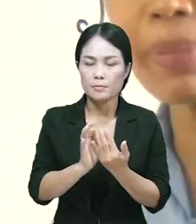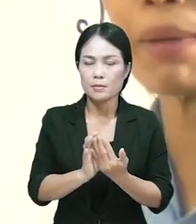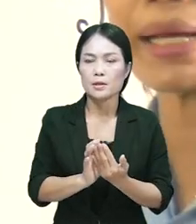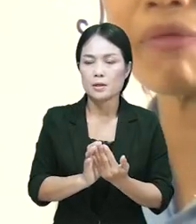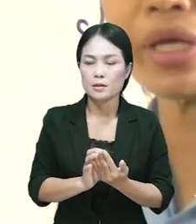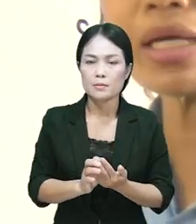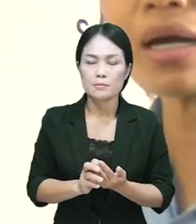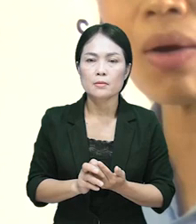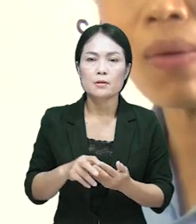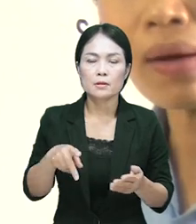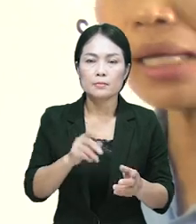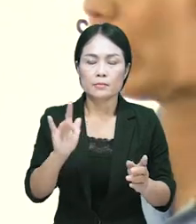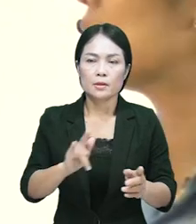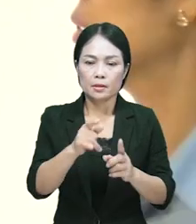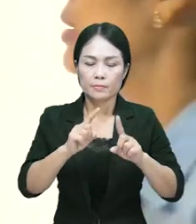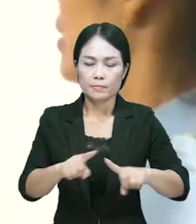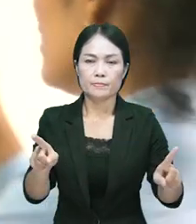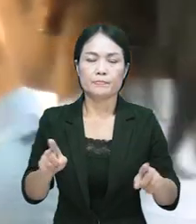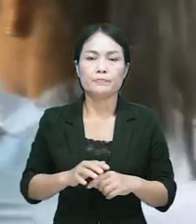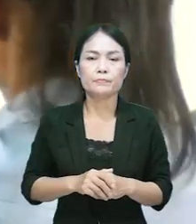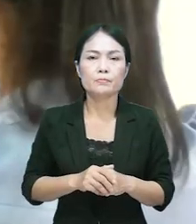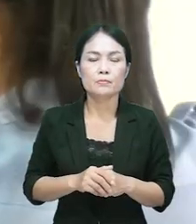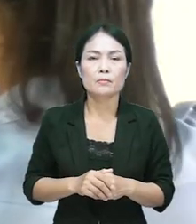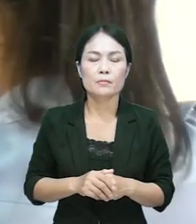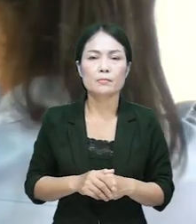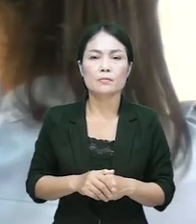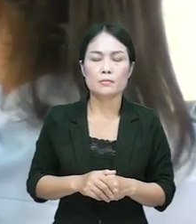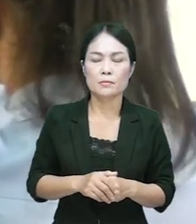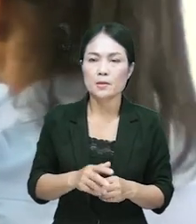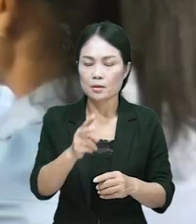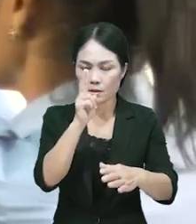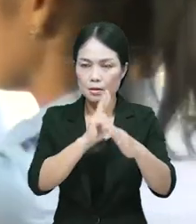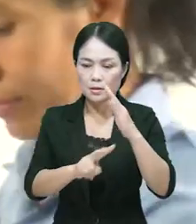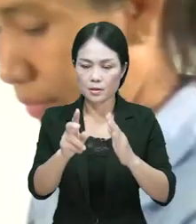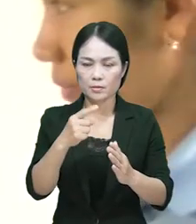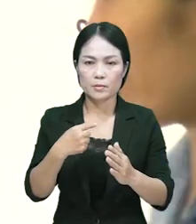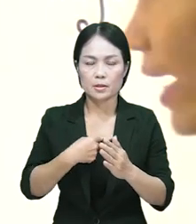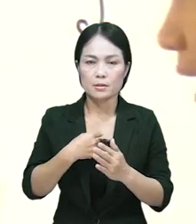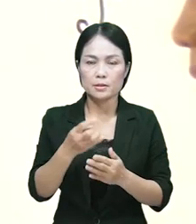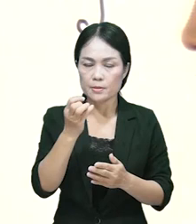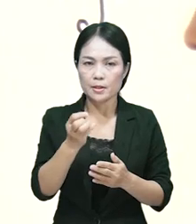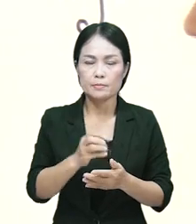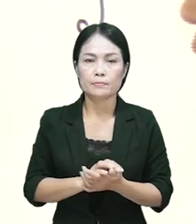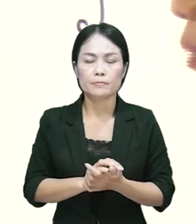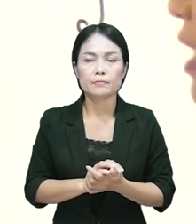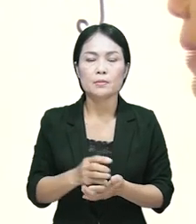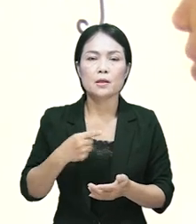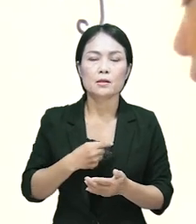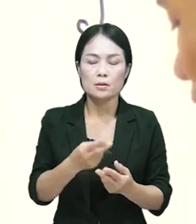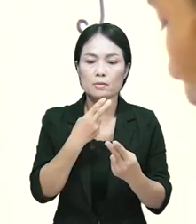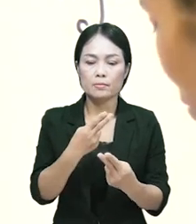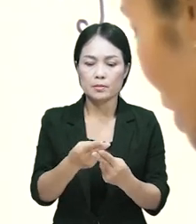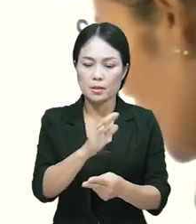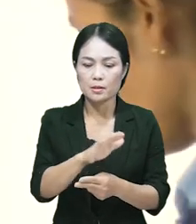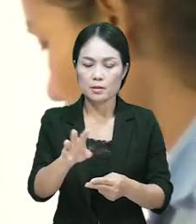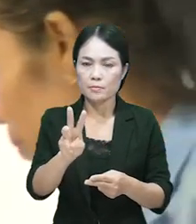ងការប្រើប្រាស់វាគឺខុសគ្នាចាណាកូនធ្វើការទូទាយជាមួយអ្នកគ្រូតិចមកកុំមកចាអ្នកគ្រូមានចម្លើយជូន